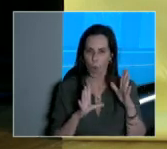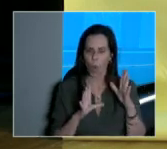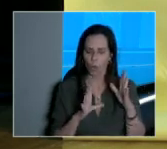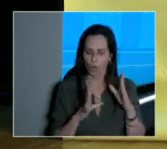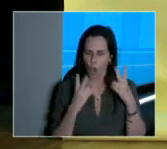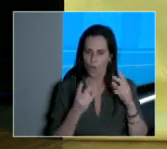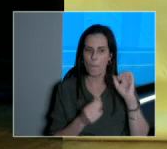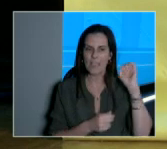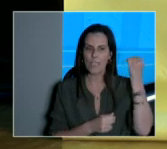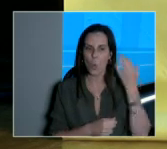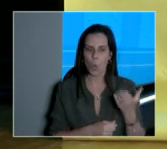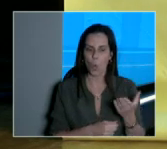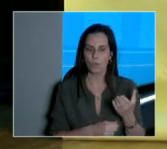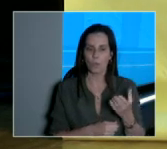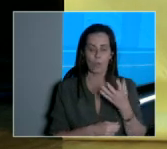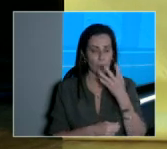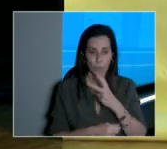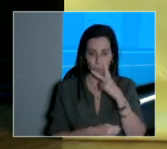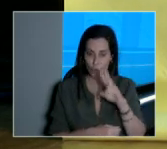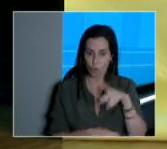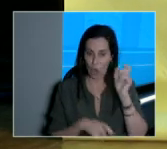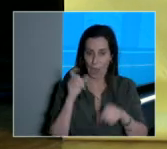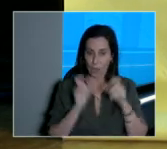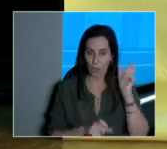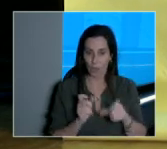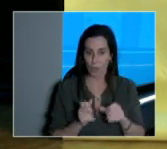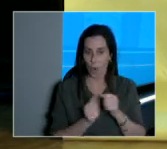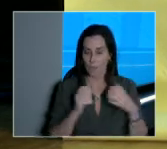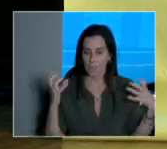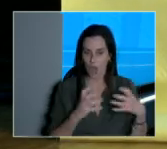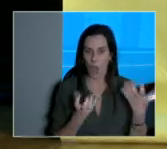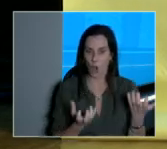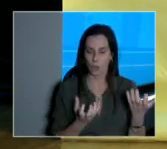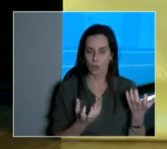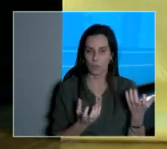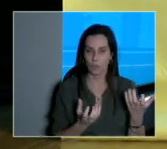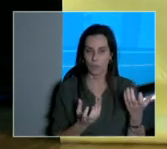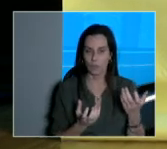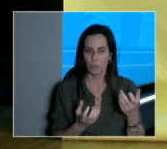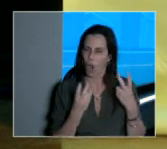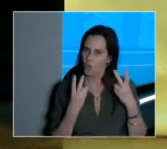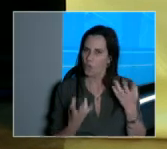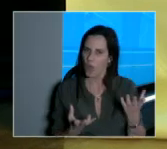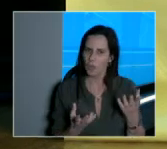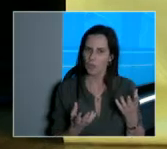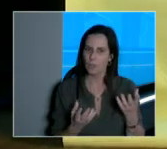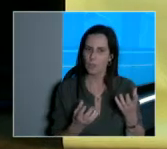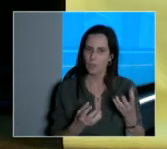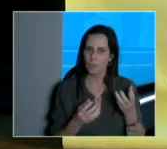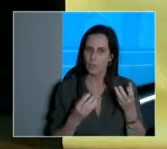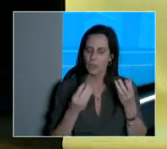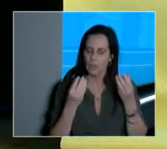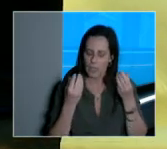מכונן בציונות בכלל, ועצוב מאוד לראות שיש אנשים או מפלגות ותנועות מרכזיות איבדו את